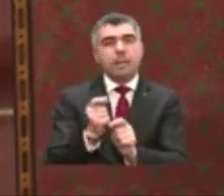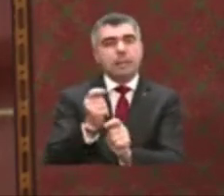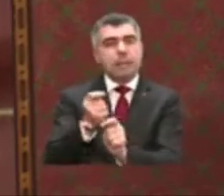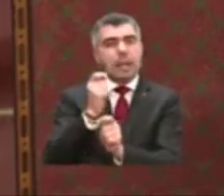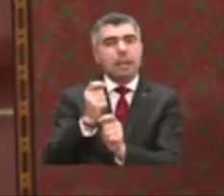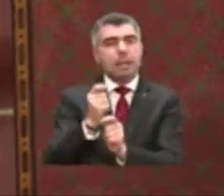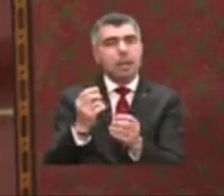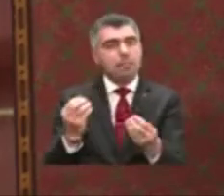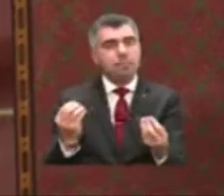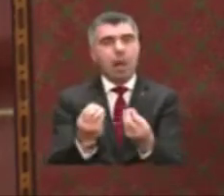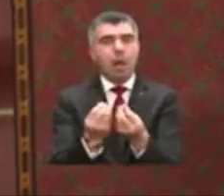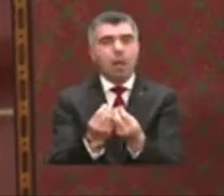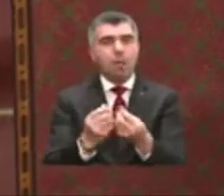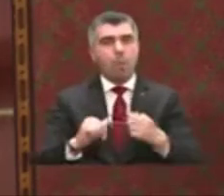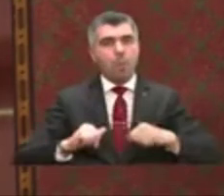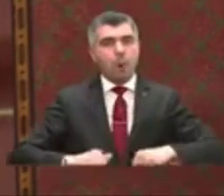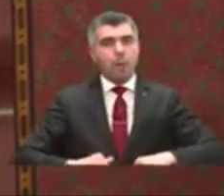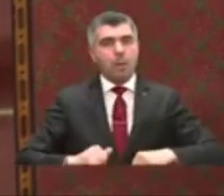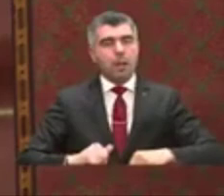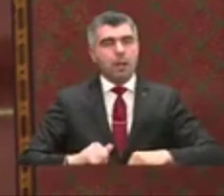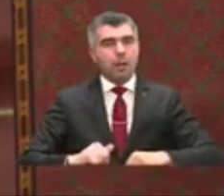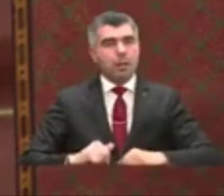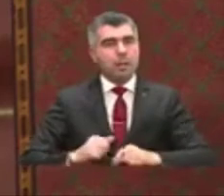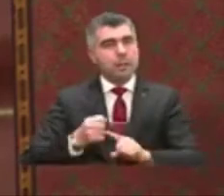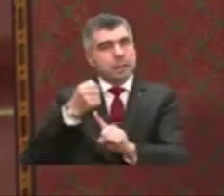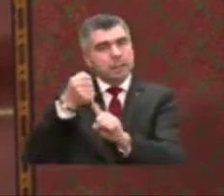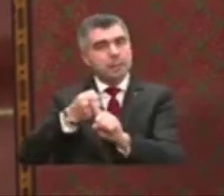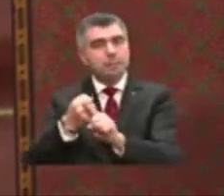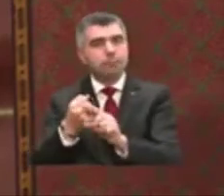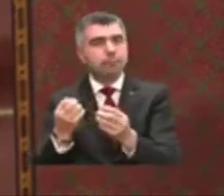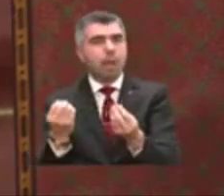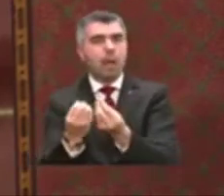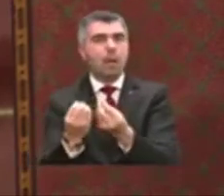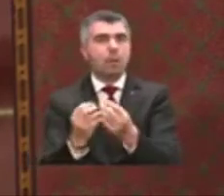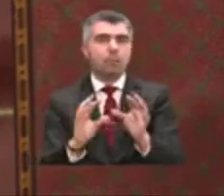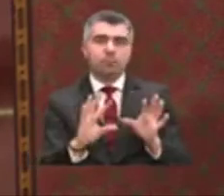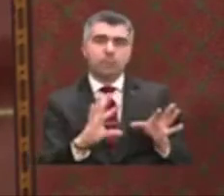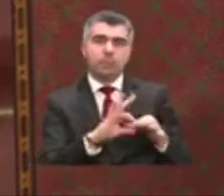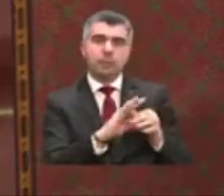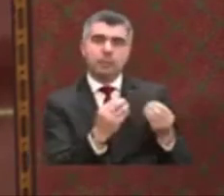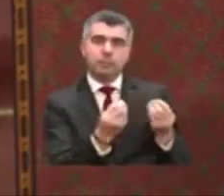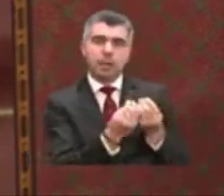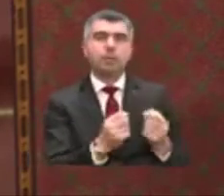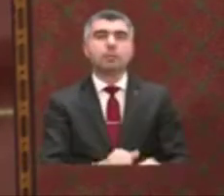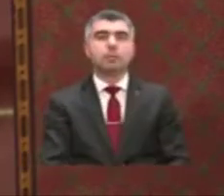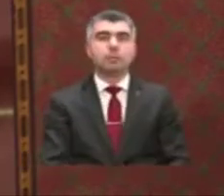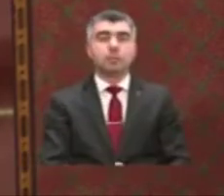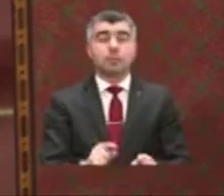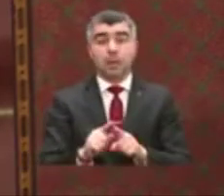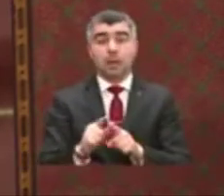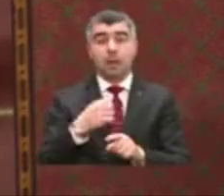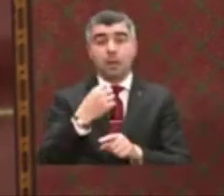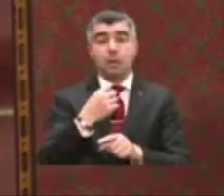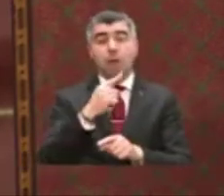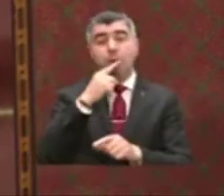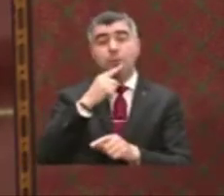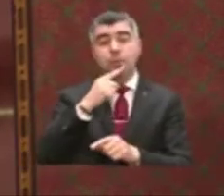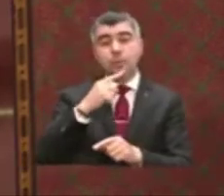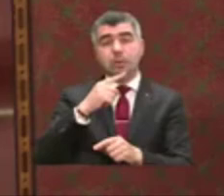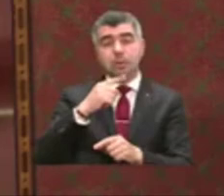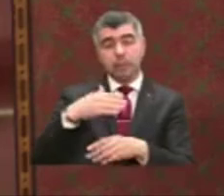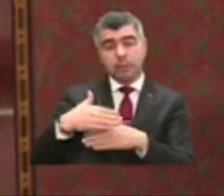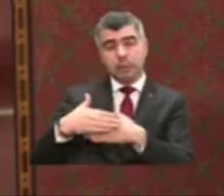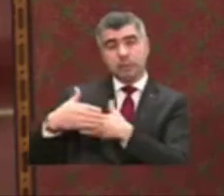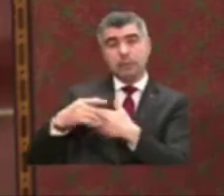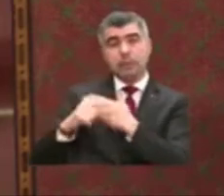فسنشتغلوا مع الوزارة المعنية باش نشوفوا ما يمكن القيام به في هذا الإطار. وبالنسبة للطرفاية فكما تفضل السيد النائب